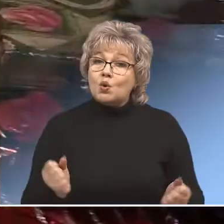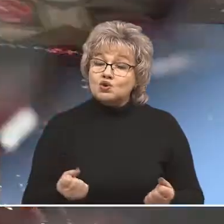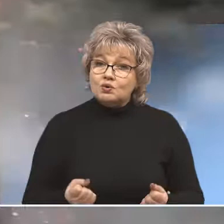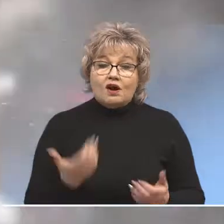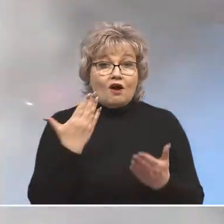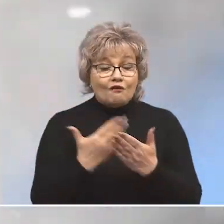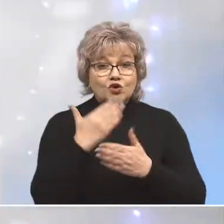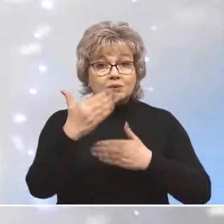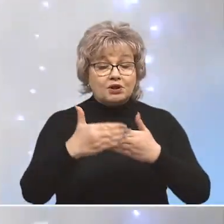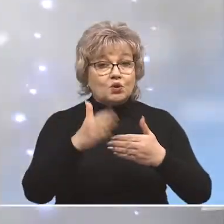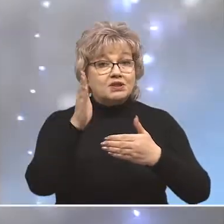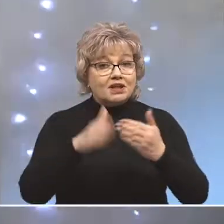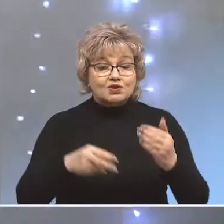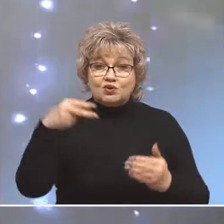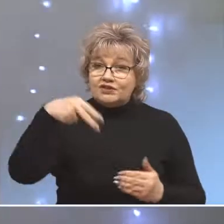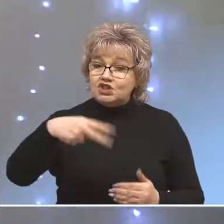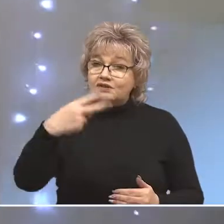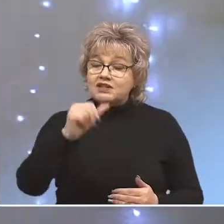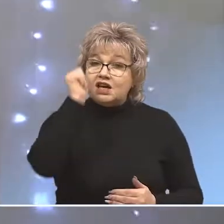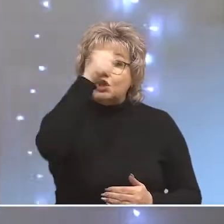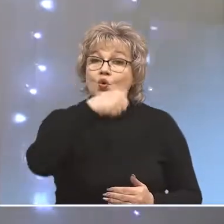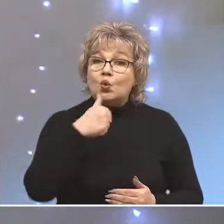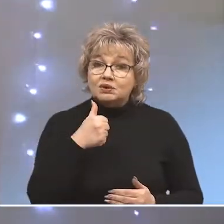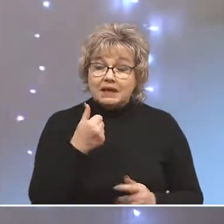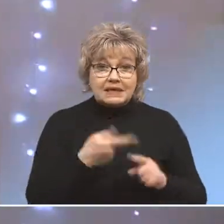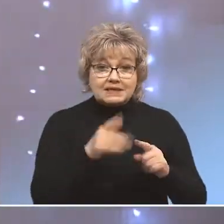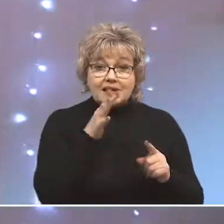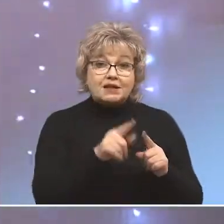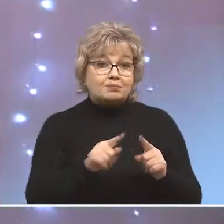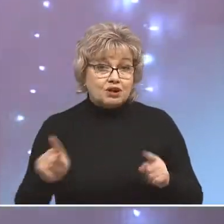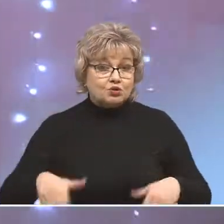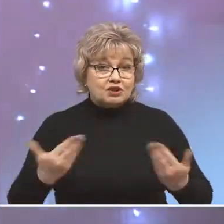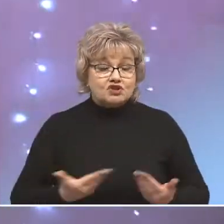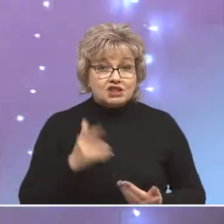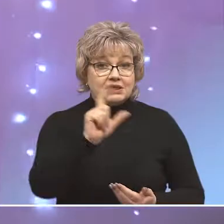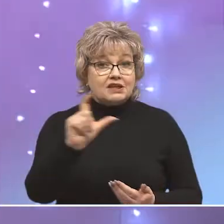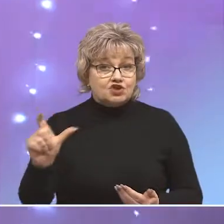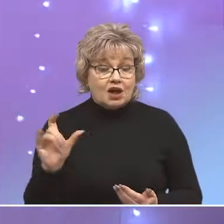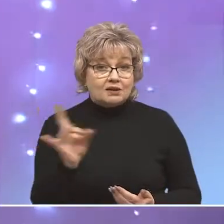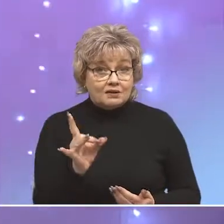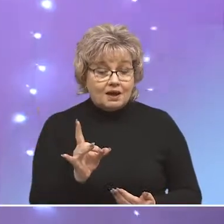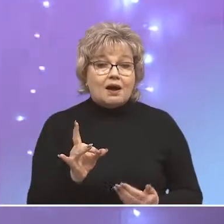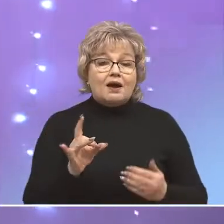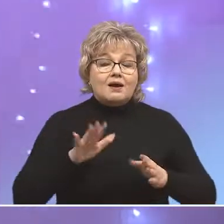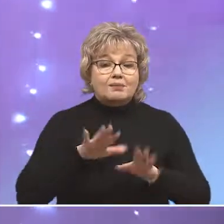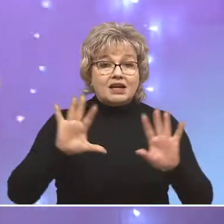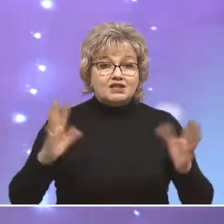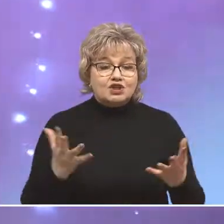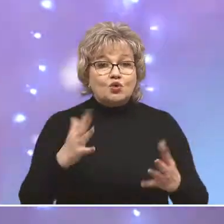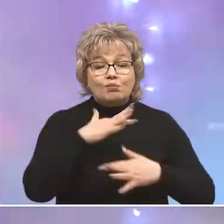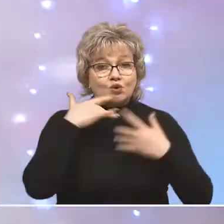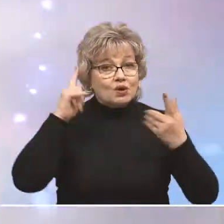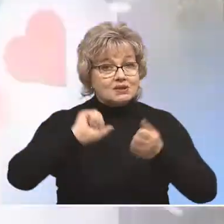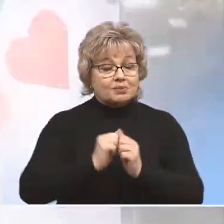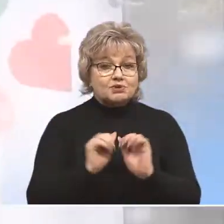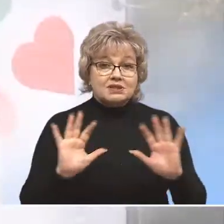Морозу. Вот и подходит к концу 2020 год. За этот период в жизни дончан произошло немало